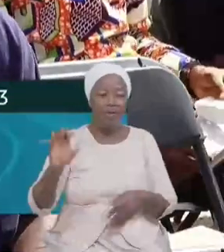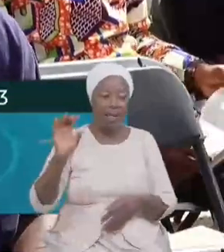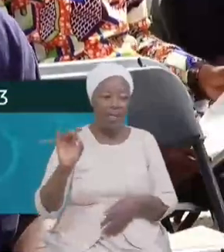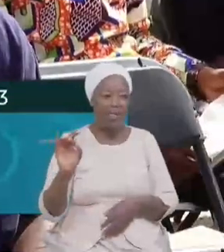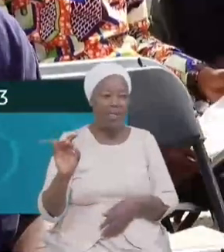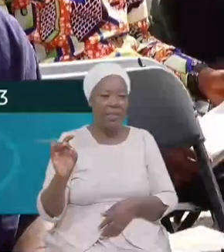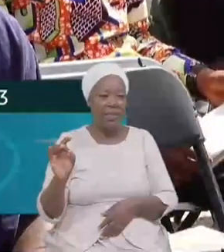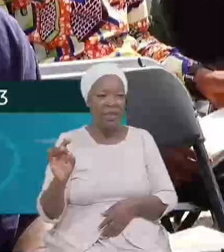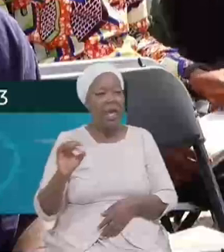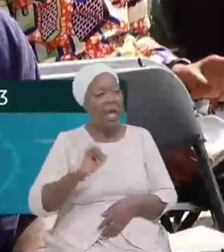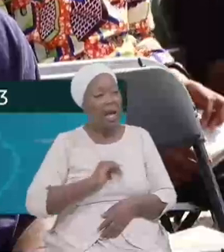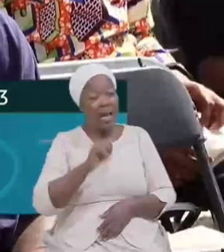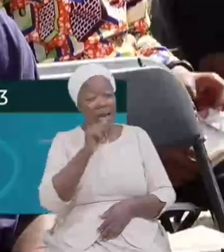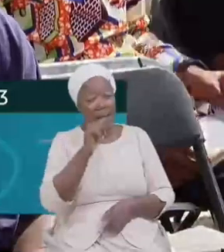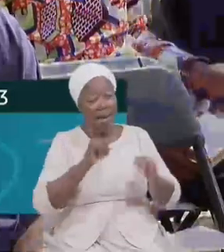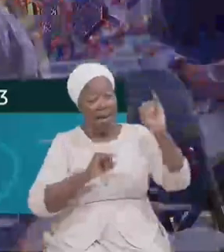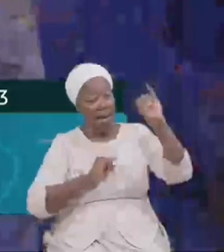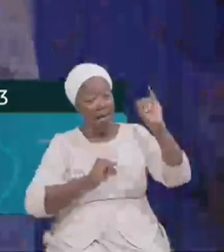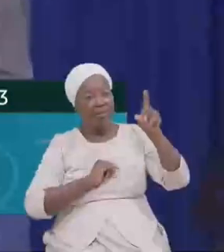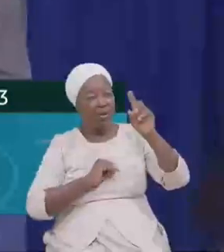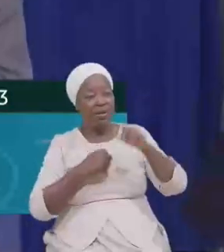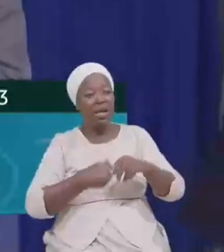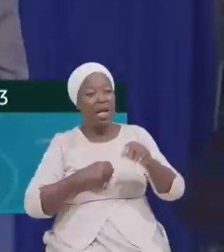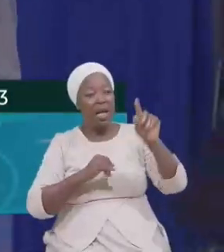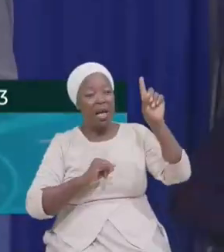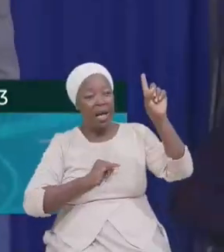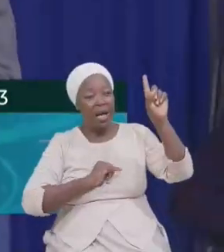8. Je suis l'Éternel.